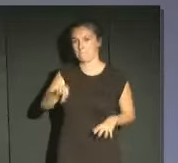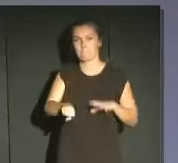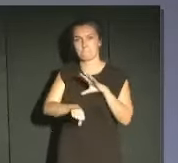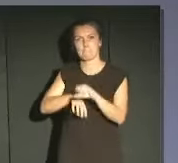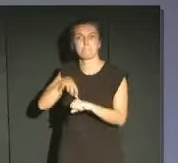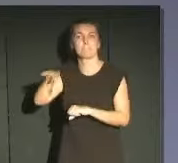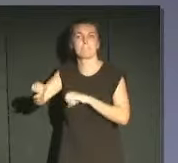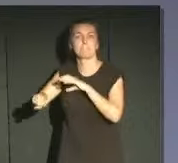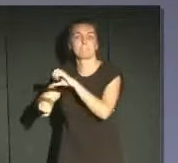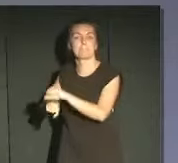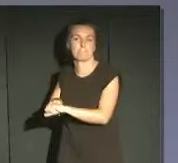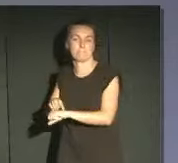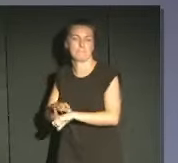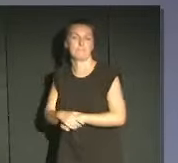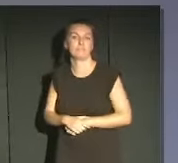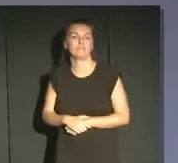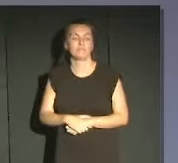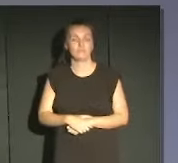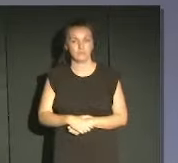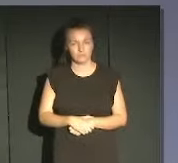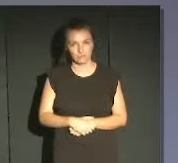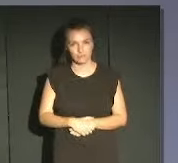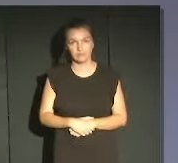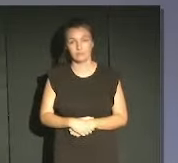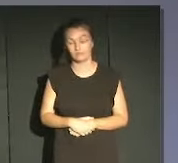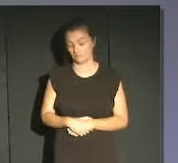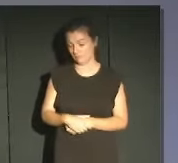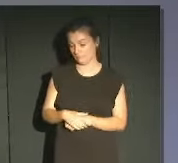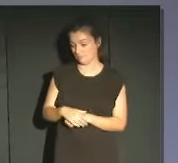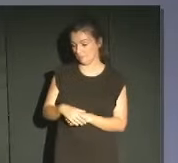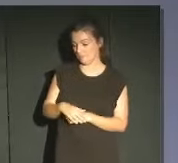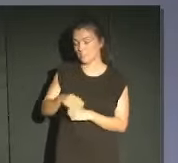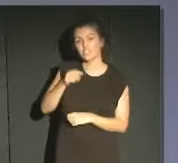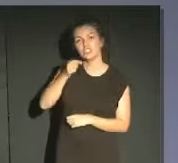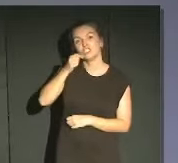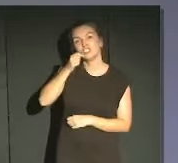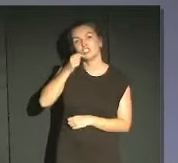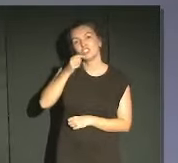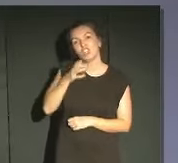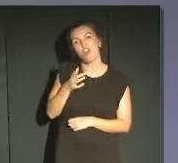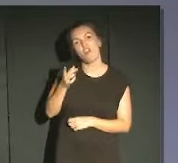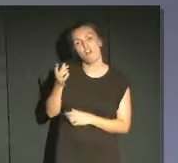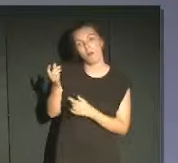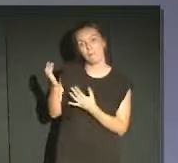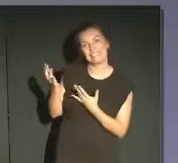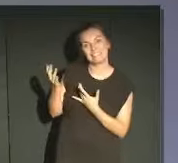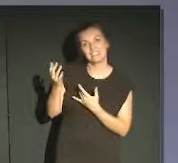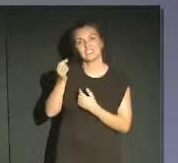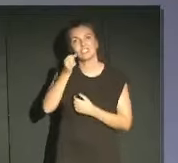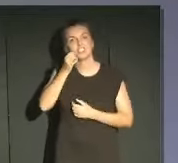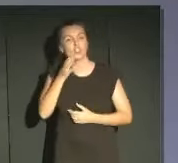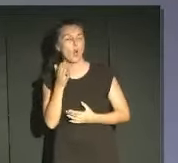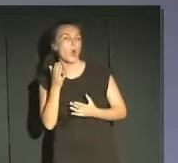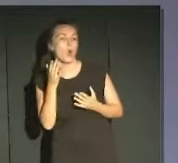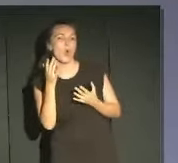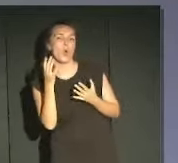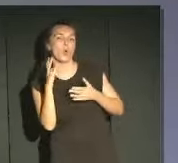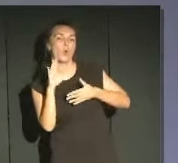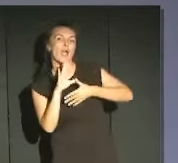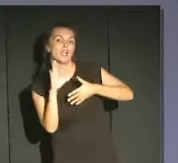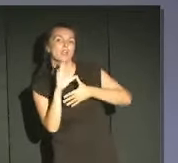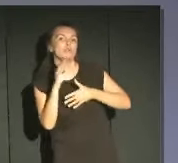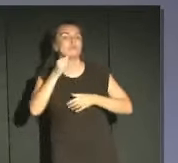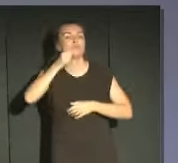colonies le sang des Martinique de guadeloupé des réunion ce qu'on appelle Guana ce qu'on